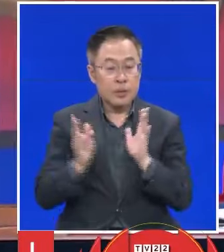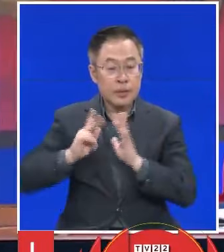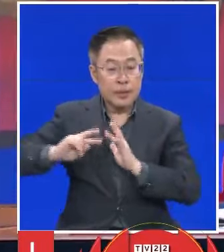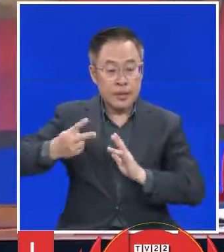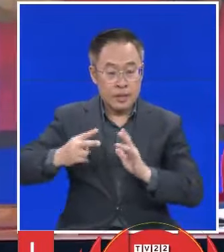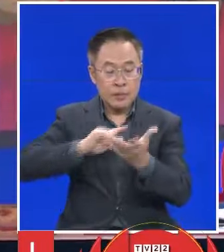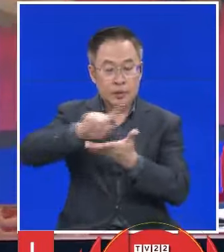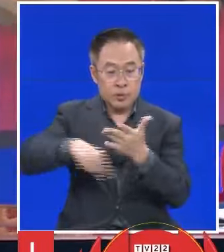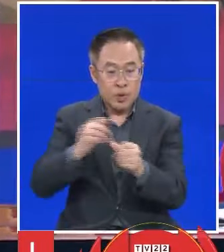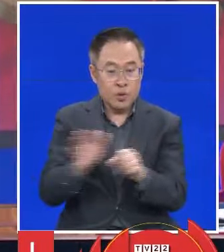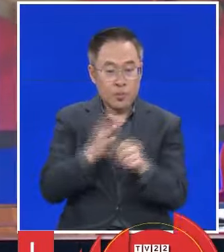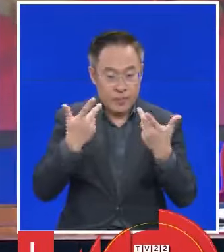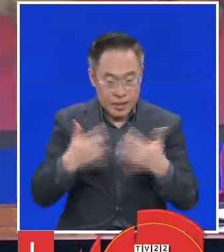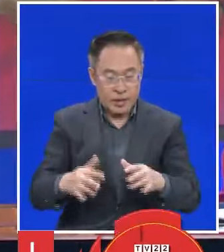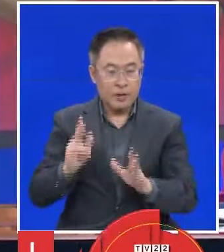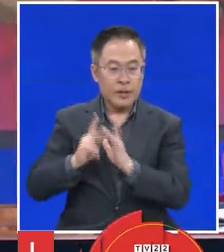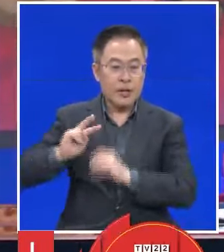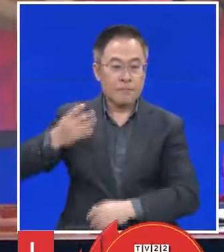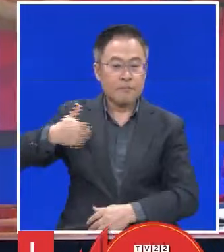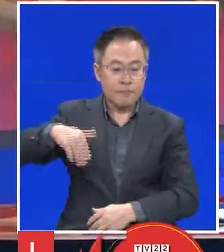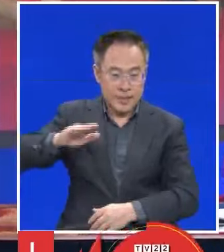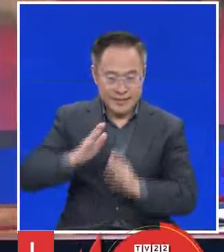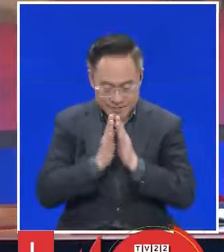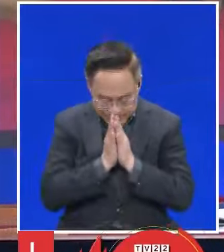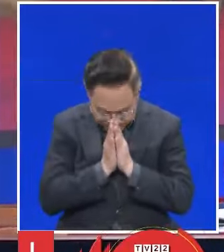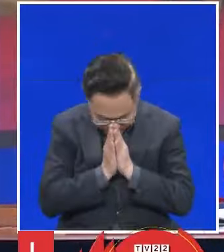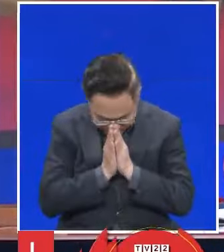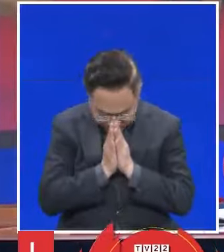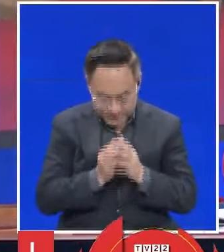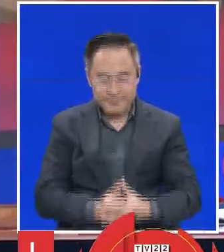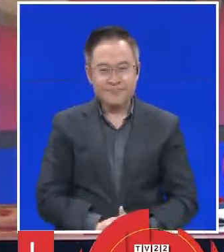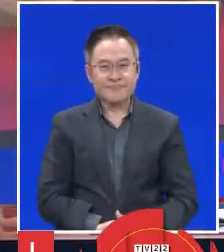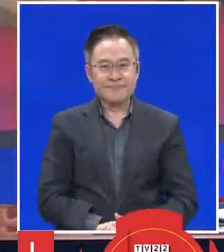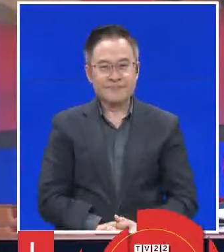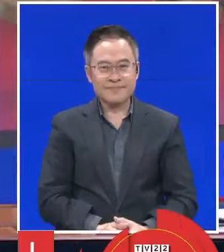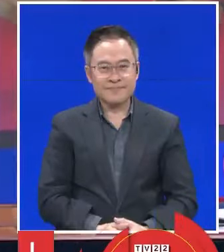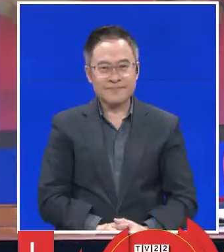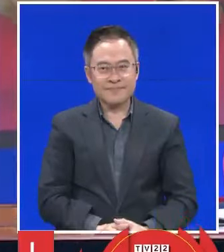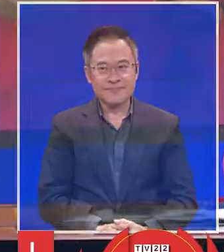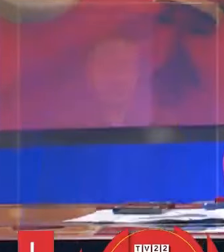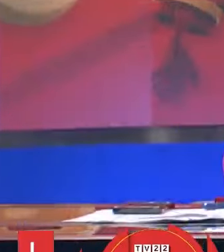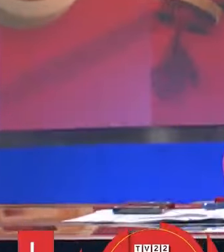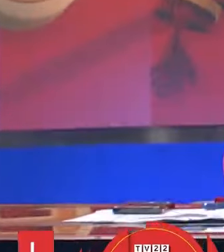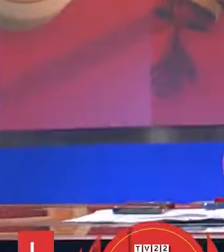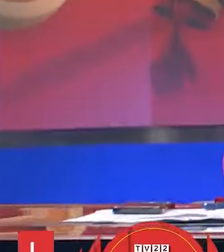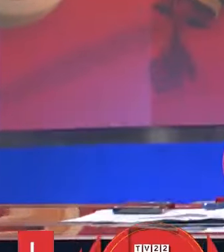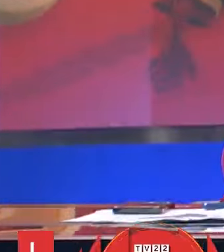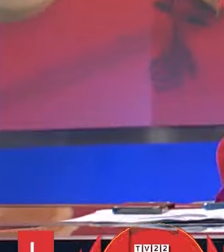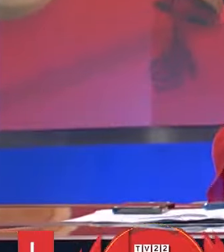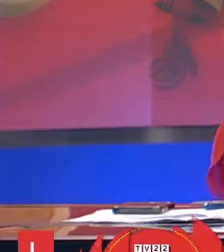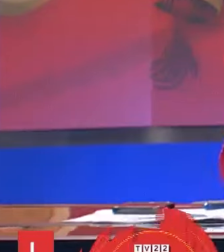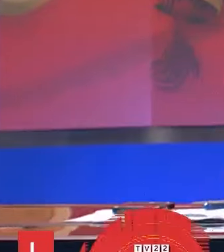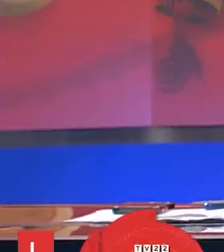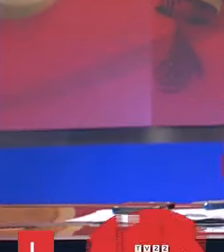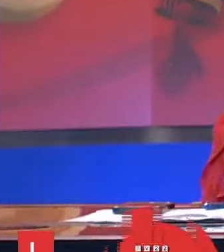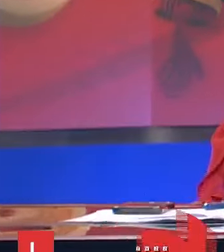ภาษามือของเรานะคะอาจารย์ไพวันแสงสุนทรไว้ด้วยค่ะขอบคุณค่ะ ครับมาต่อกันครับท่านผู้ชมเรื่องของเศรษฐกิจเมื่อวานนี้เห็นแล้ว